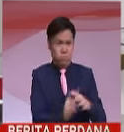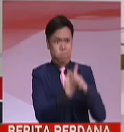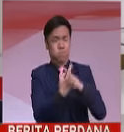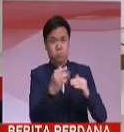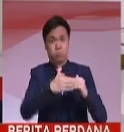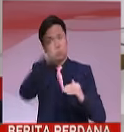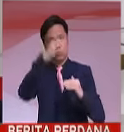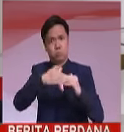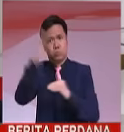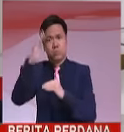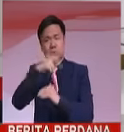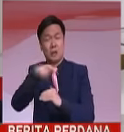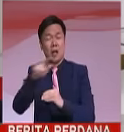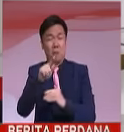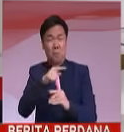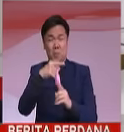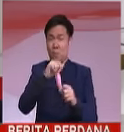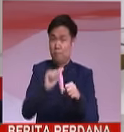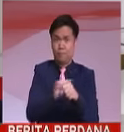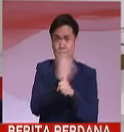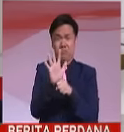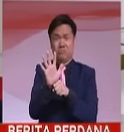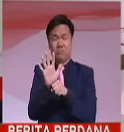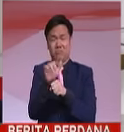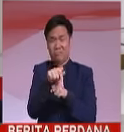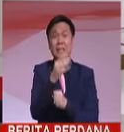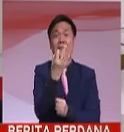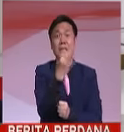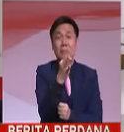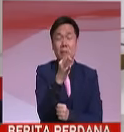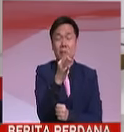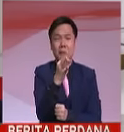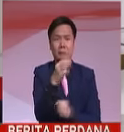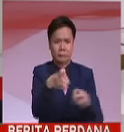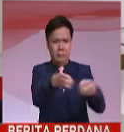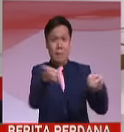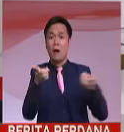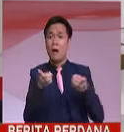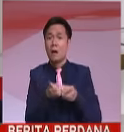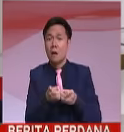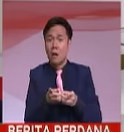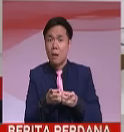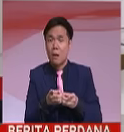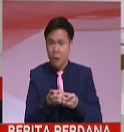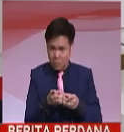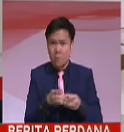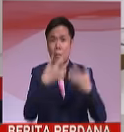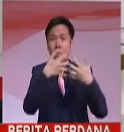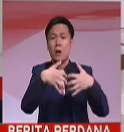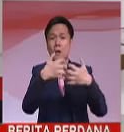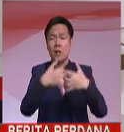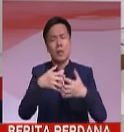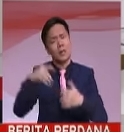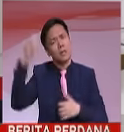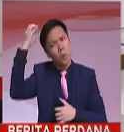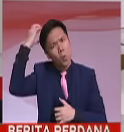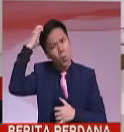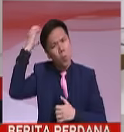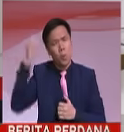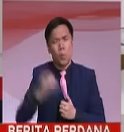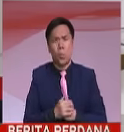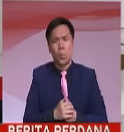is kowe positif di 19 daerah-daerah Perindustrian di Selangor